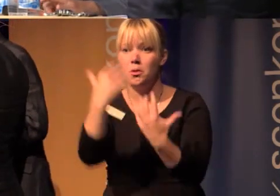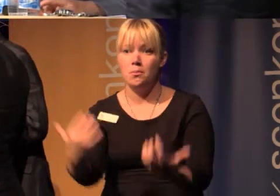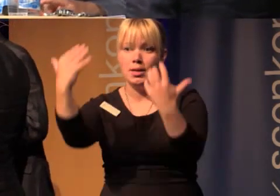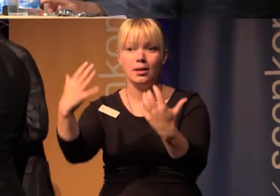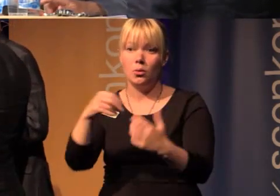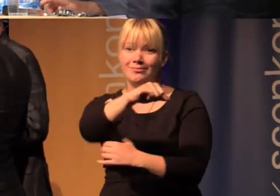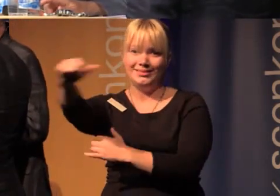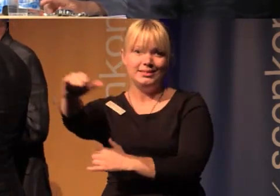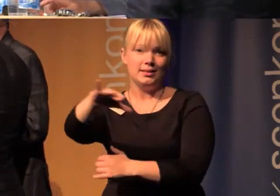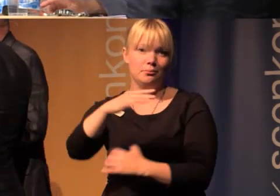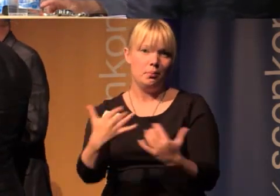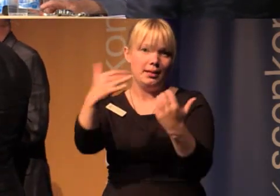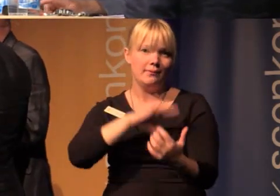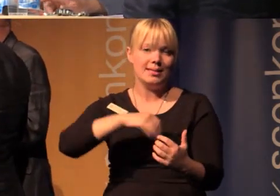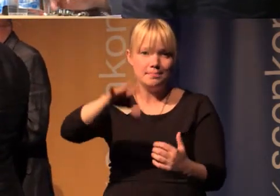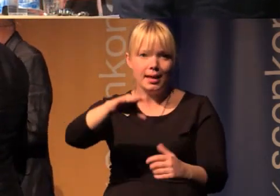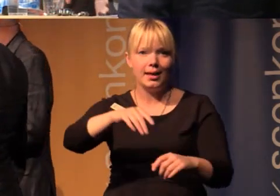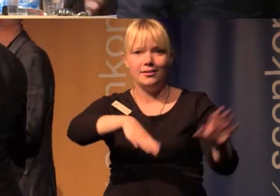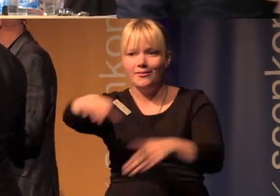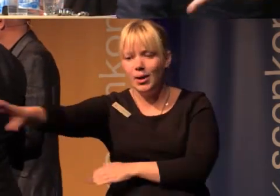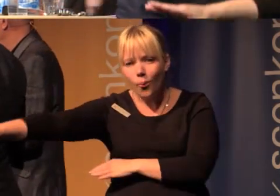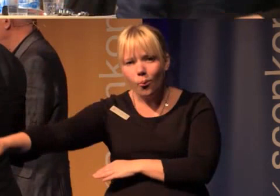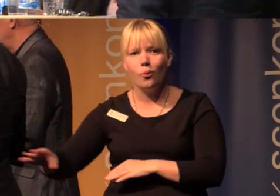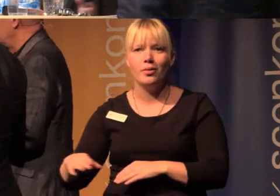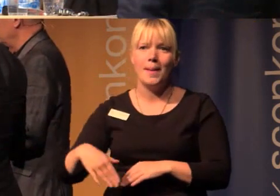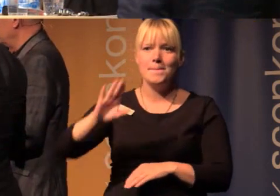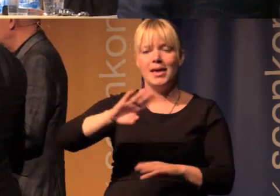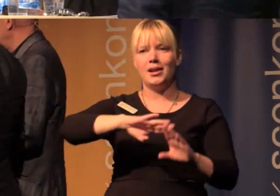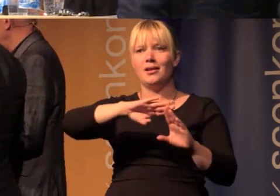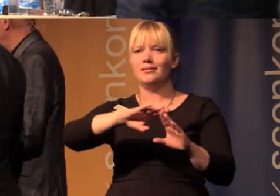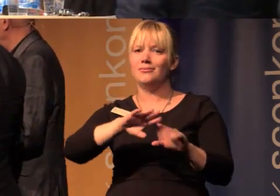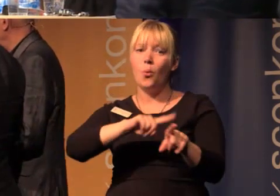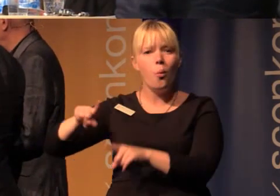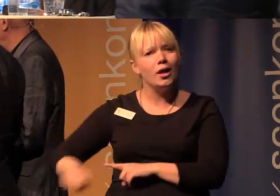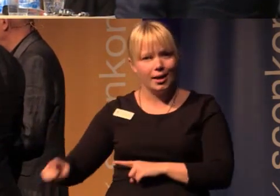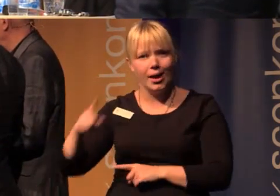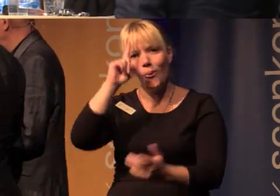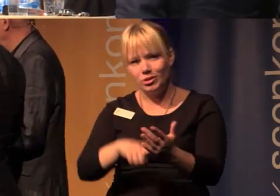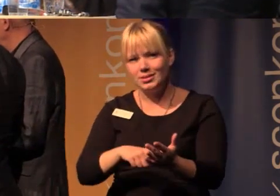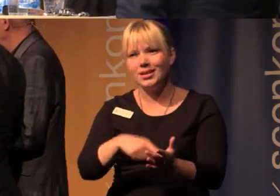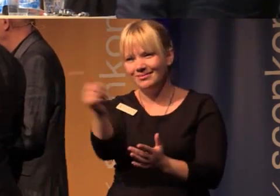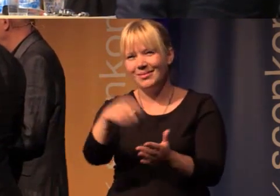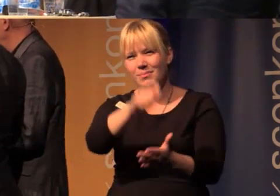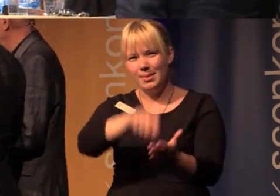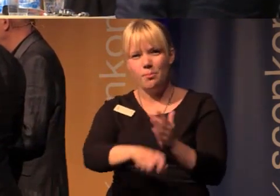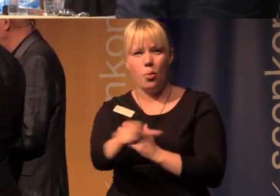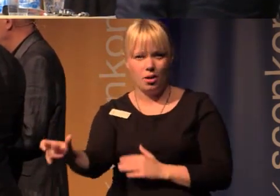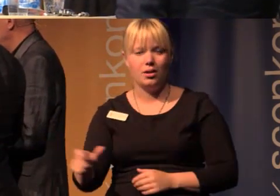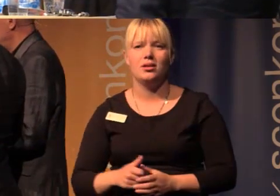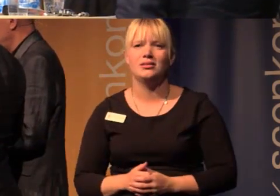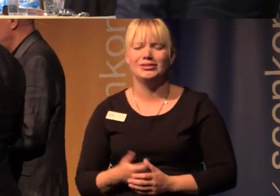hittat stora skillnader och en större kurva bland medborgarna. Så jag vill